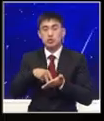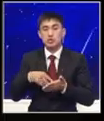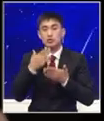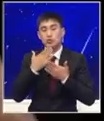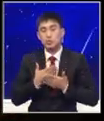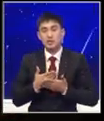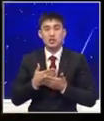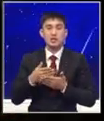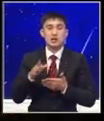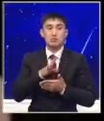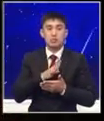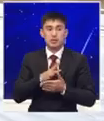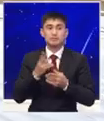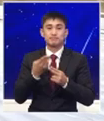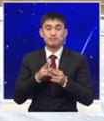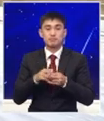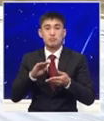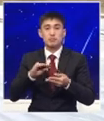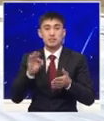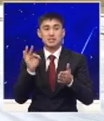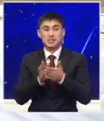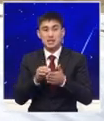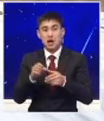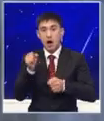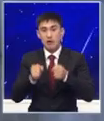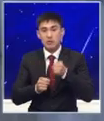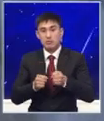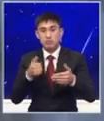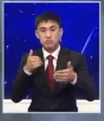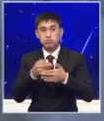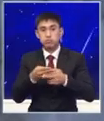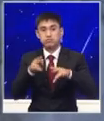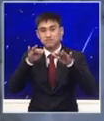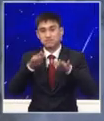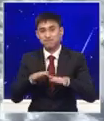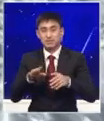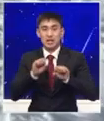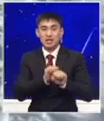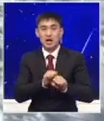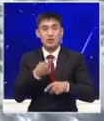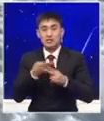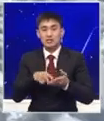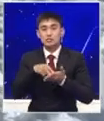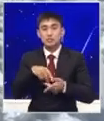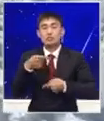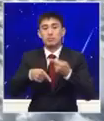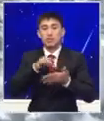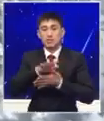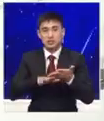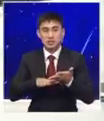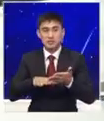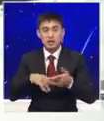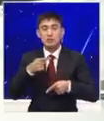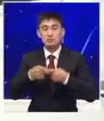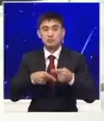истории не обошлось без происшествий. На подходе к цели автомобили увязли в полуметровом снегу. Однако это не остановило экспедицию. Справившись со